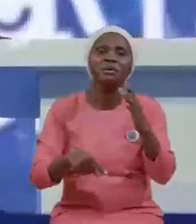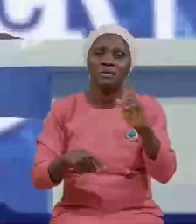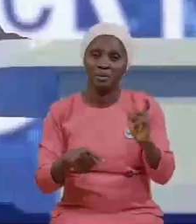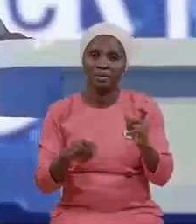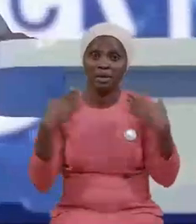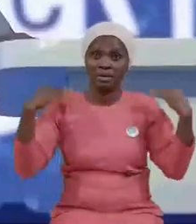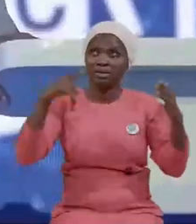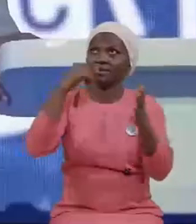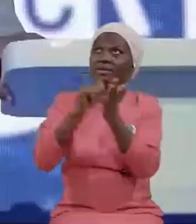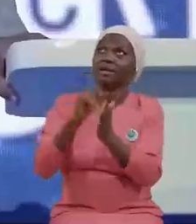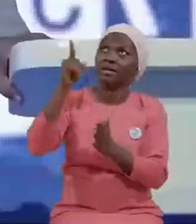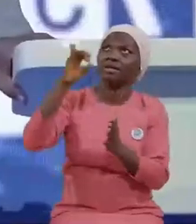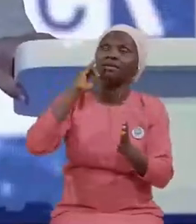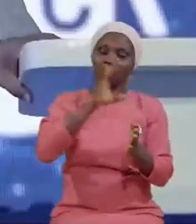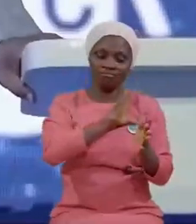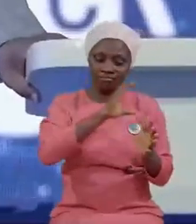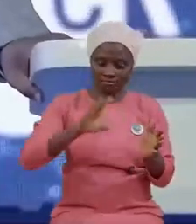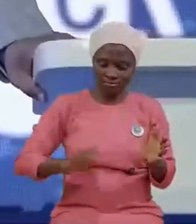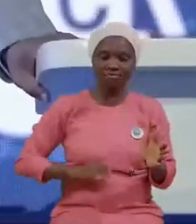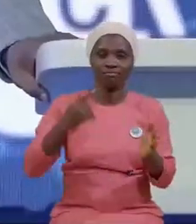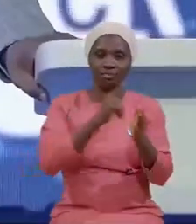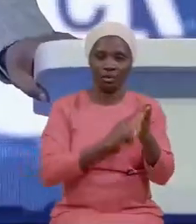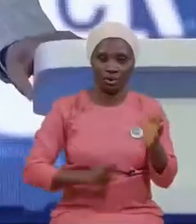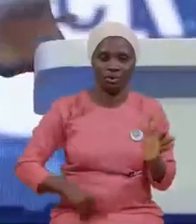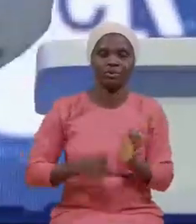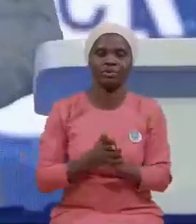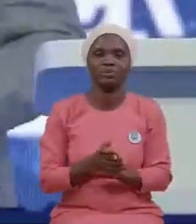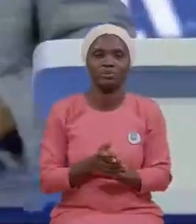L'ange a dit qu'il est Christ le Seigneur.